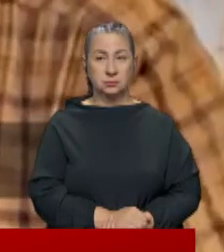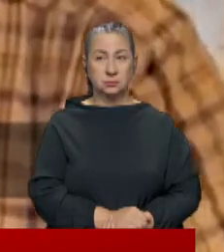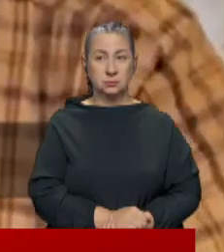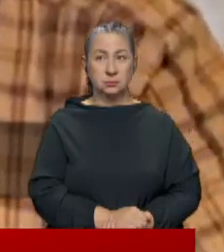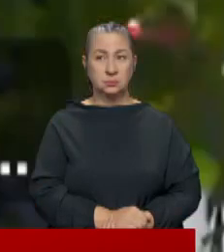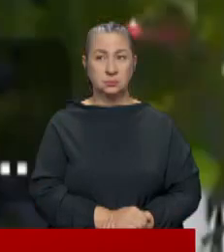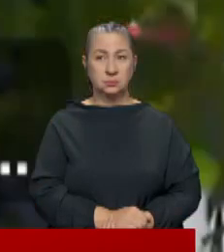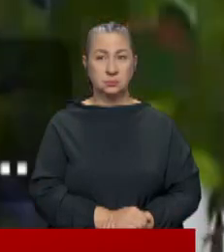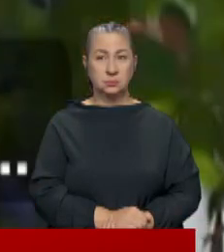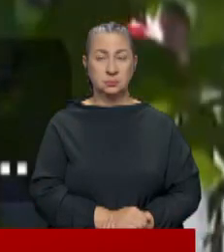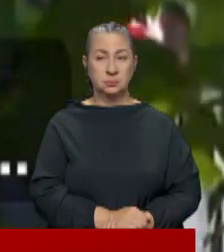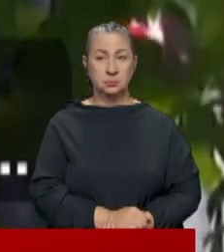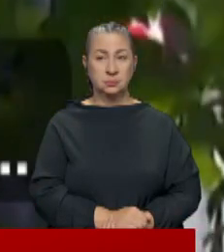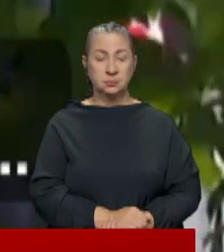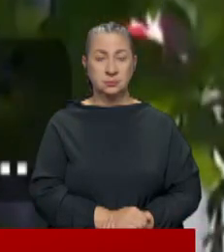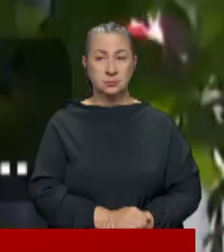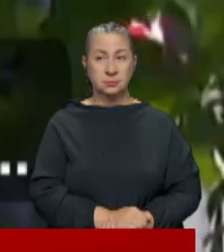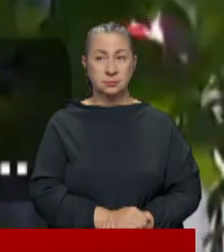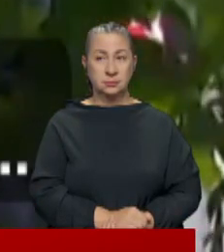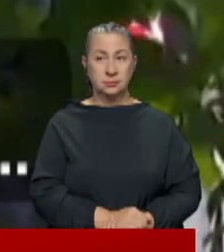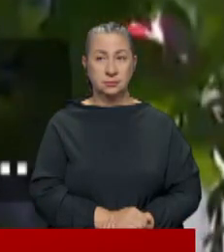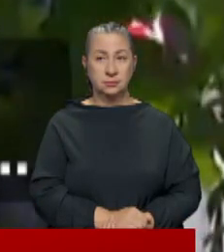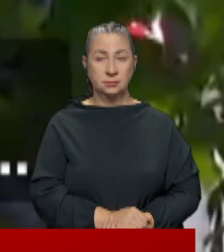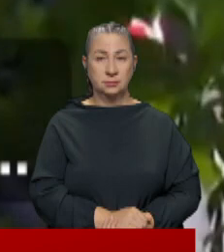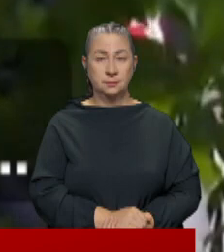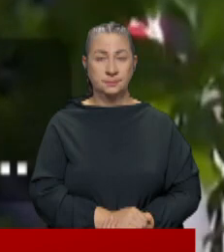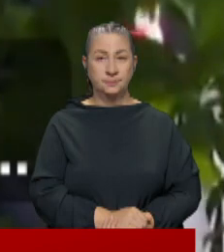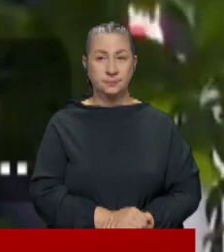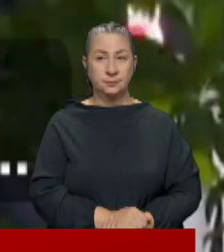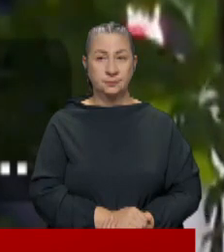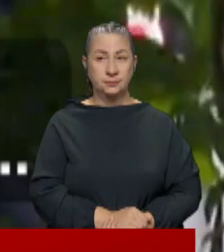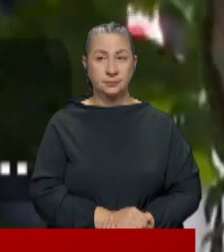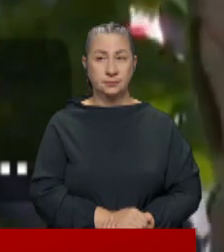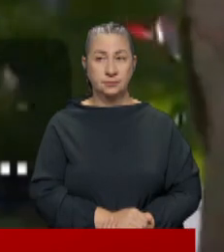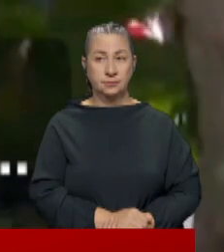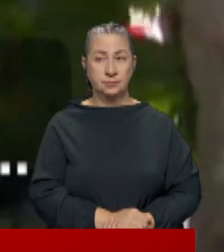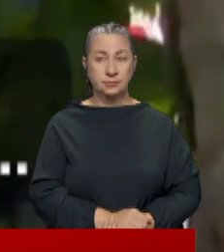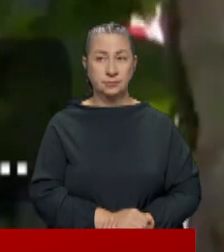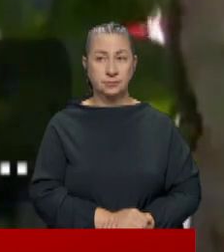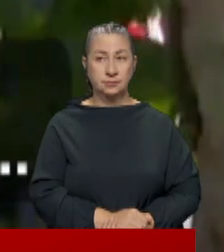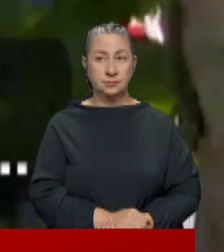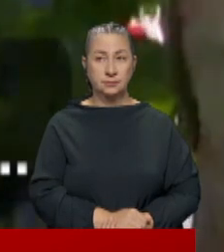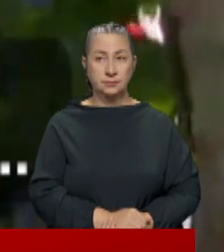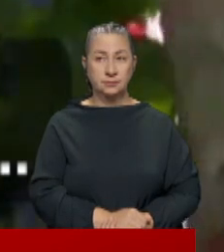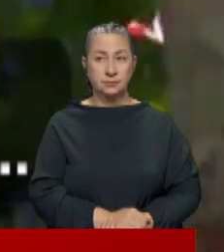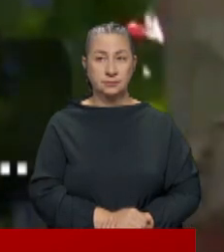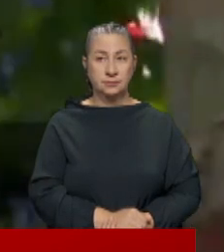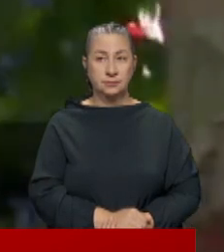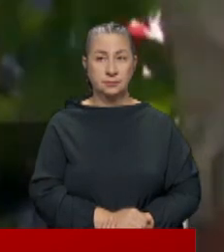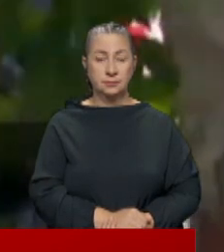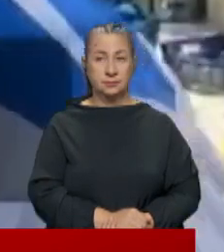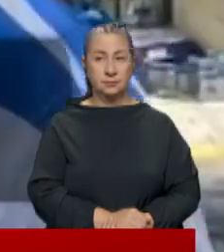litre zam yaptınız. Biz söz verdik, ödemesiz ve KDV'siz. Sadece çiftçi kırmızı mazot alabilecek. Dolayısıyla da